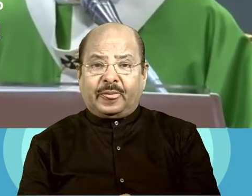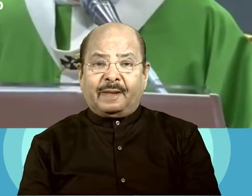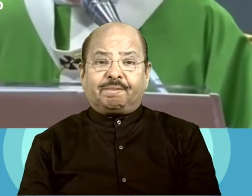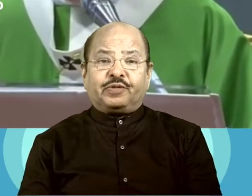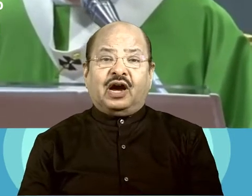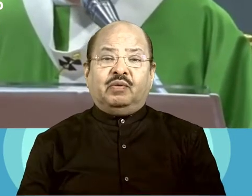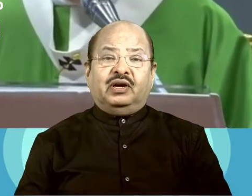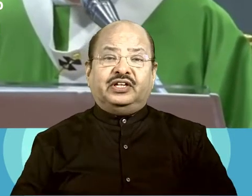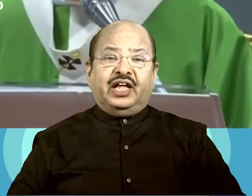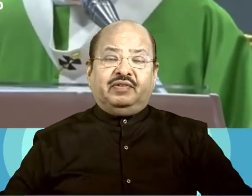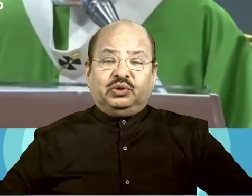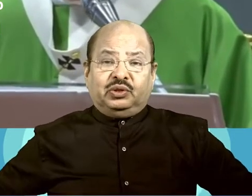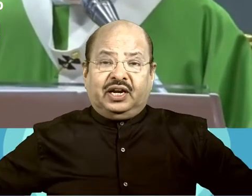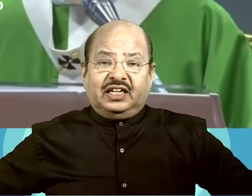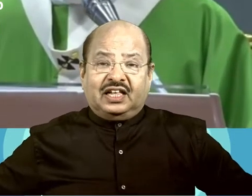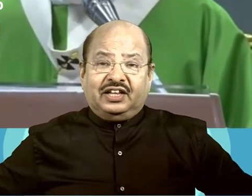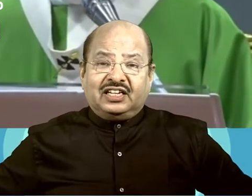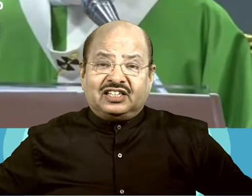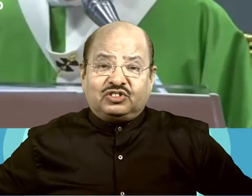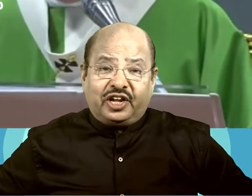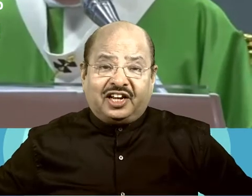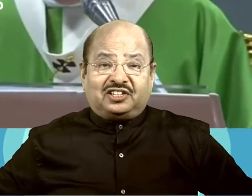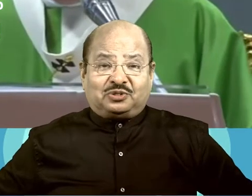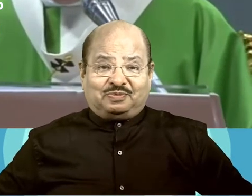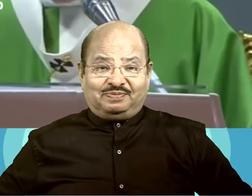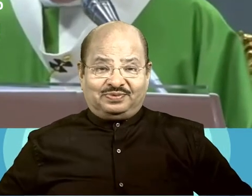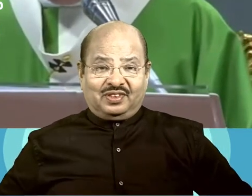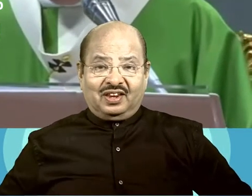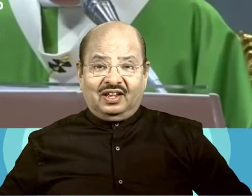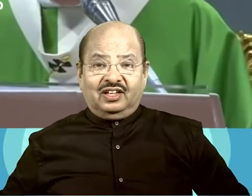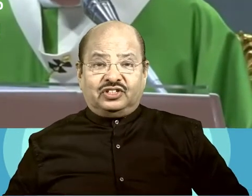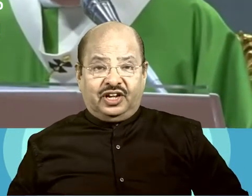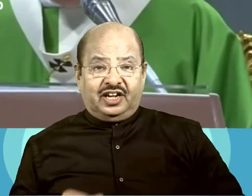തന്നെ അവൾ ദൈവദൂതൻ്റെ സന്ദേശം സ്വീകരിച്ചു.